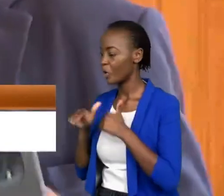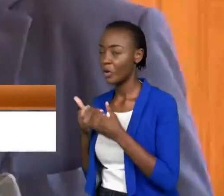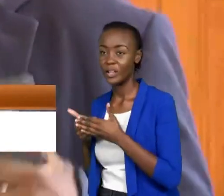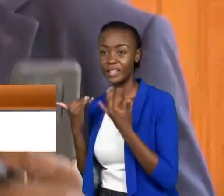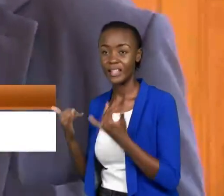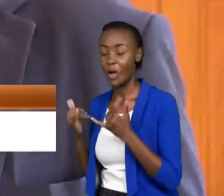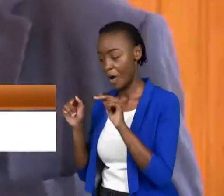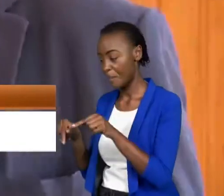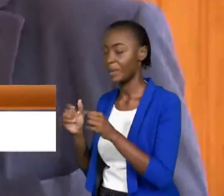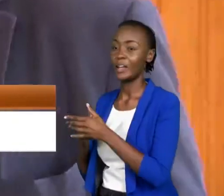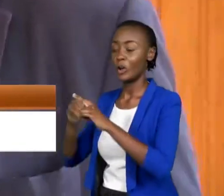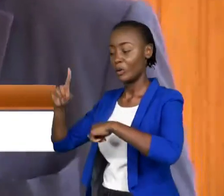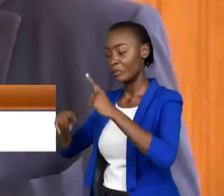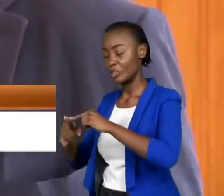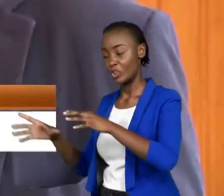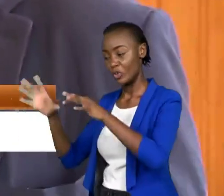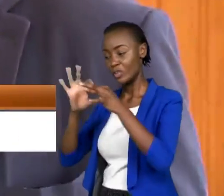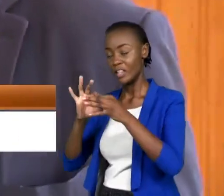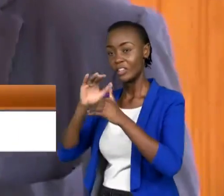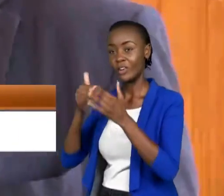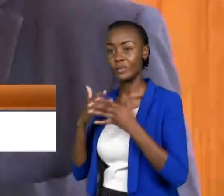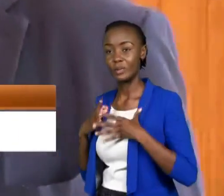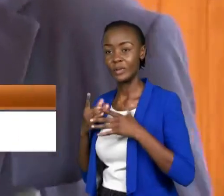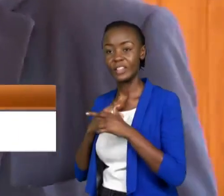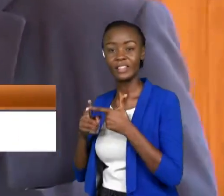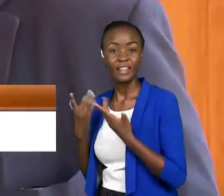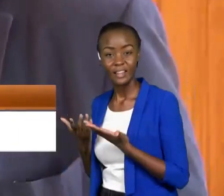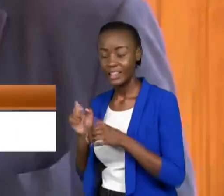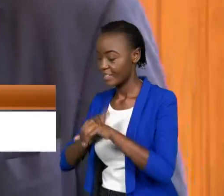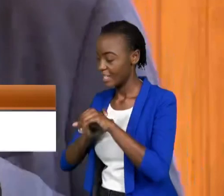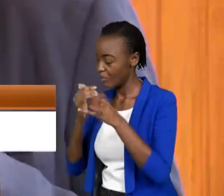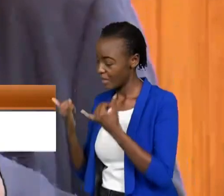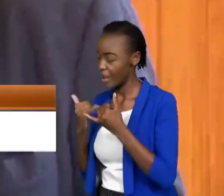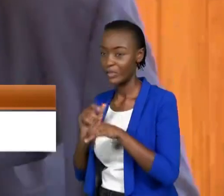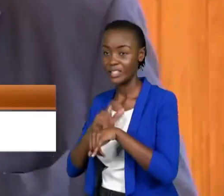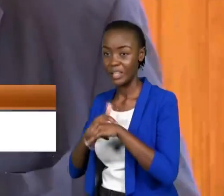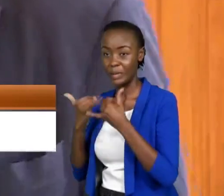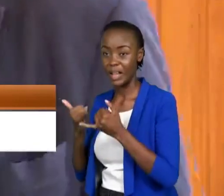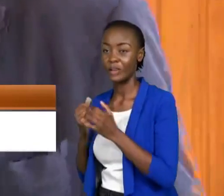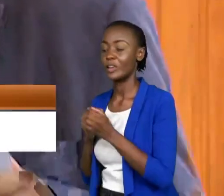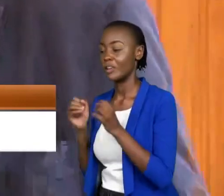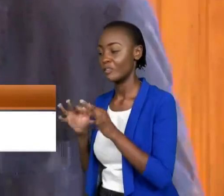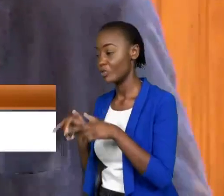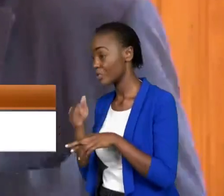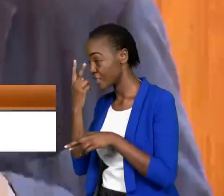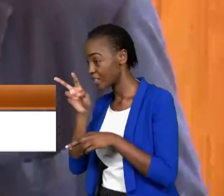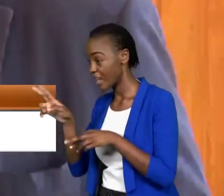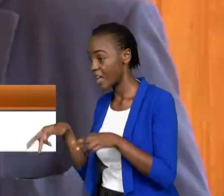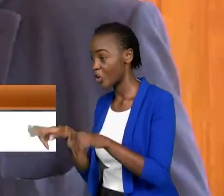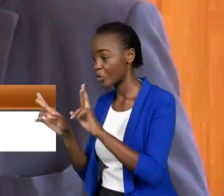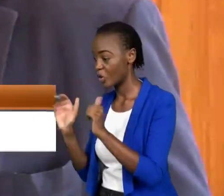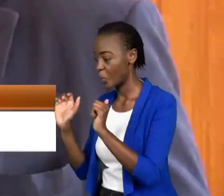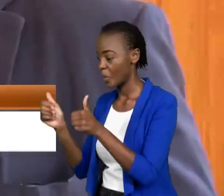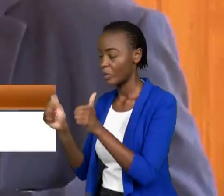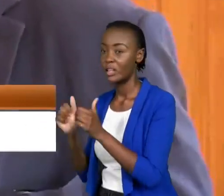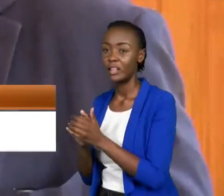sasa hivi safari rally imewaleta watu, mbona tusiuze? Wakati ni sasa. Barabara utakapozoona pale nje ziko